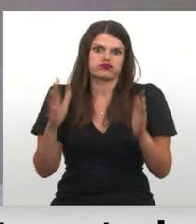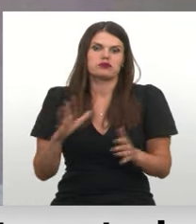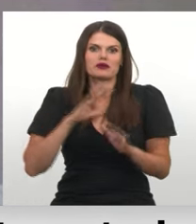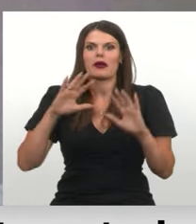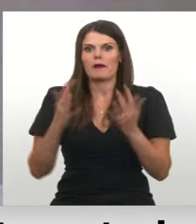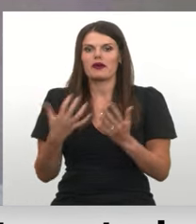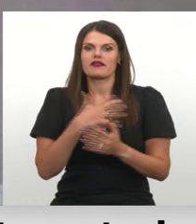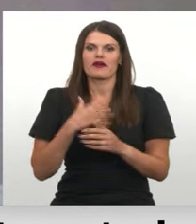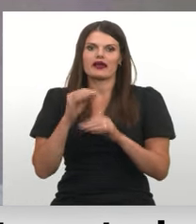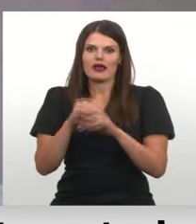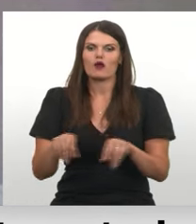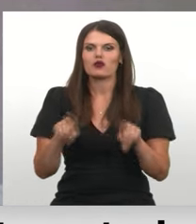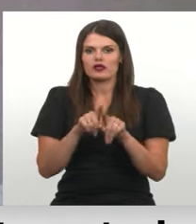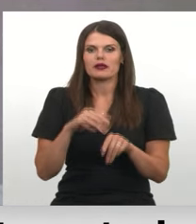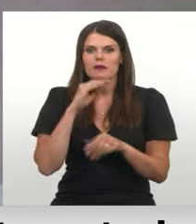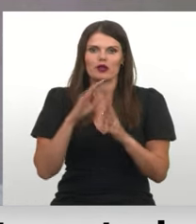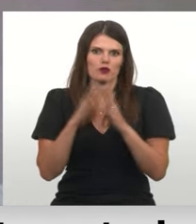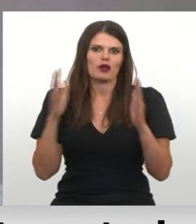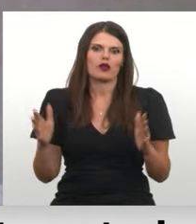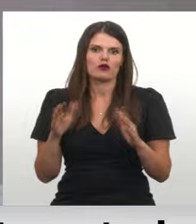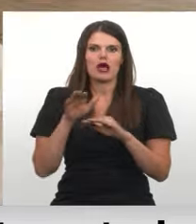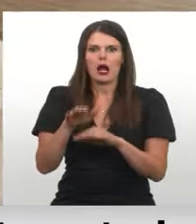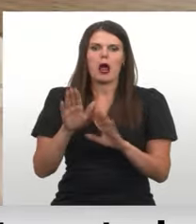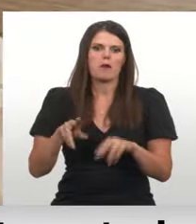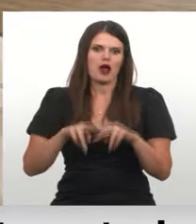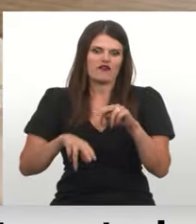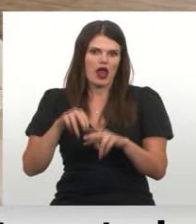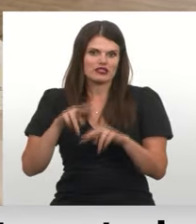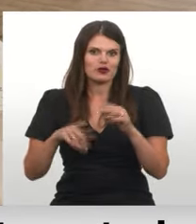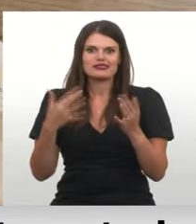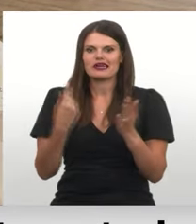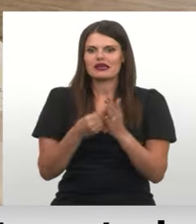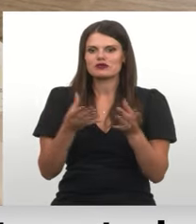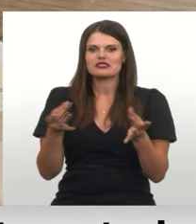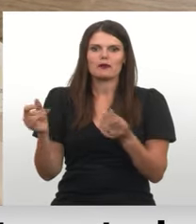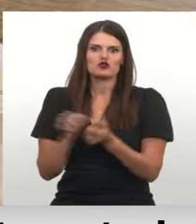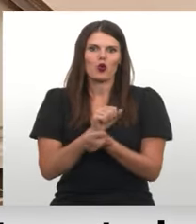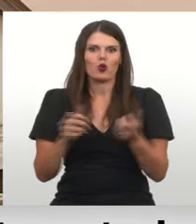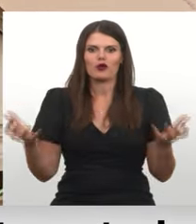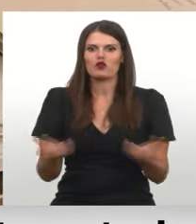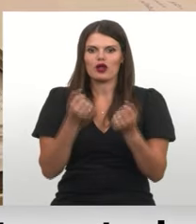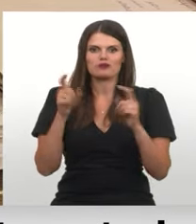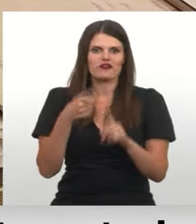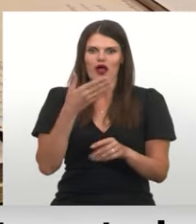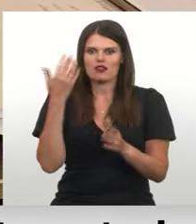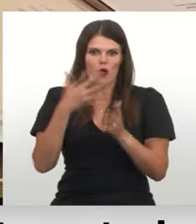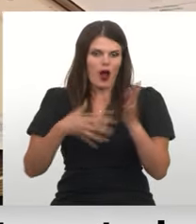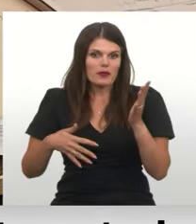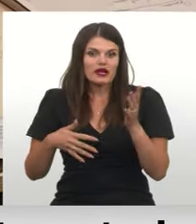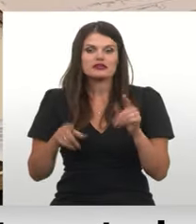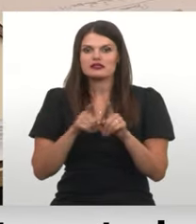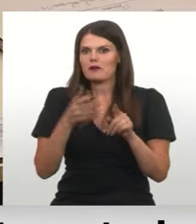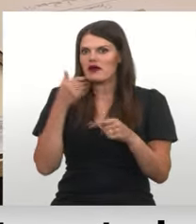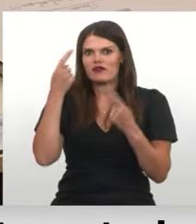bet ir jāiegūt arī pietiekoši daudz arī glabātavu izbūvē. Cik izmaksās samirkušo dokumentu glābšana vēl nav aplēsts. Tāpat